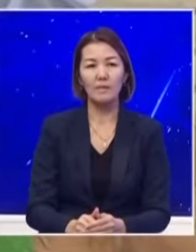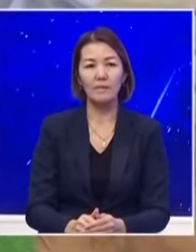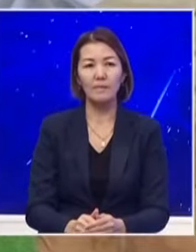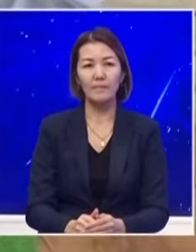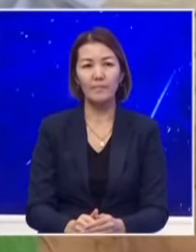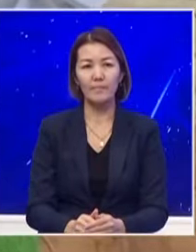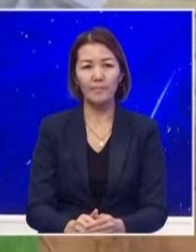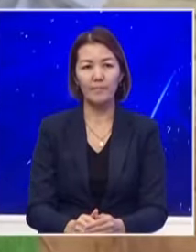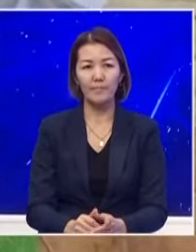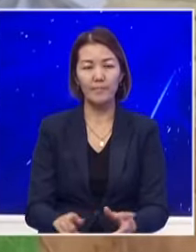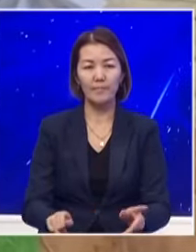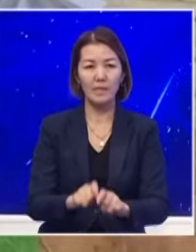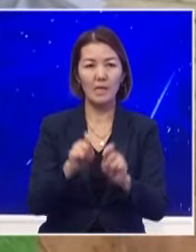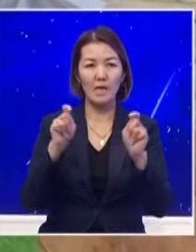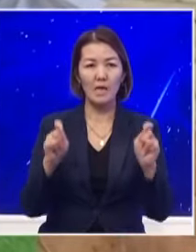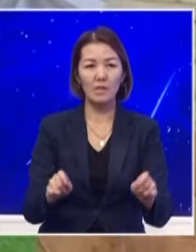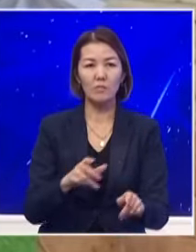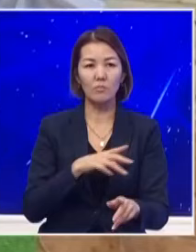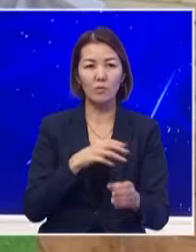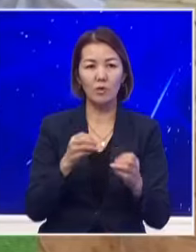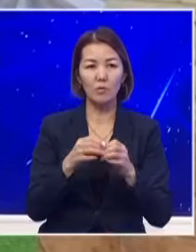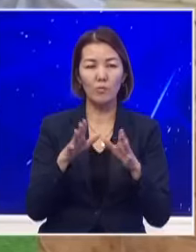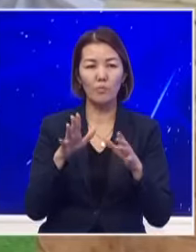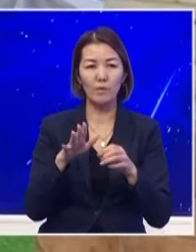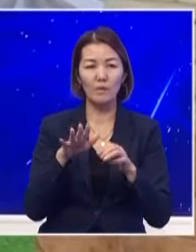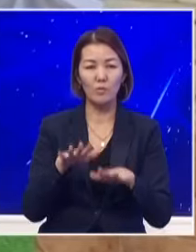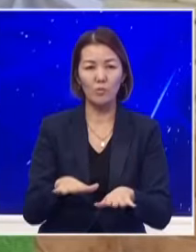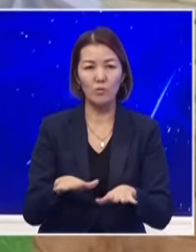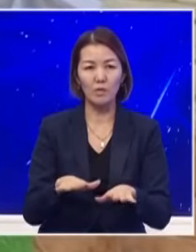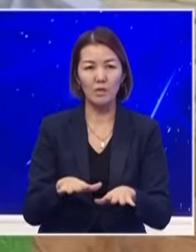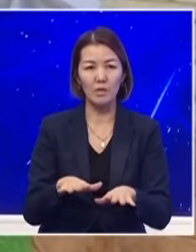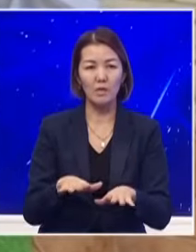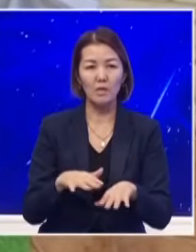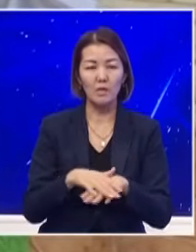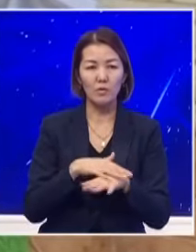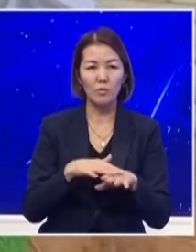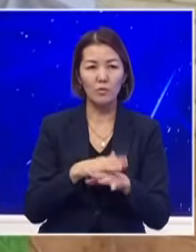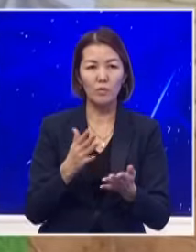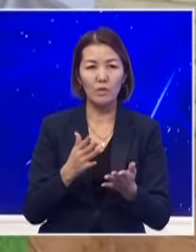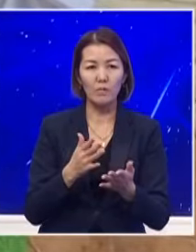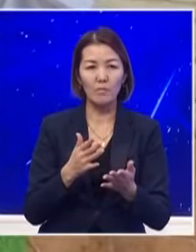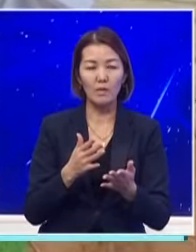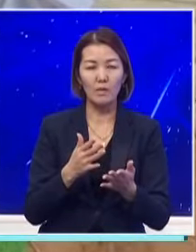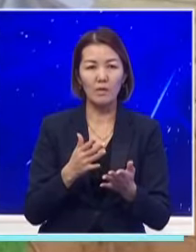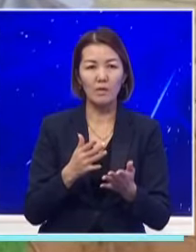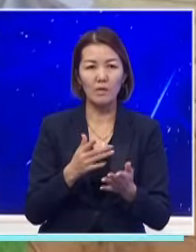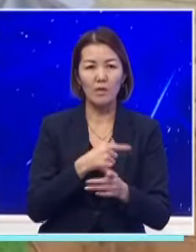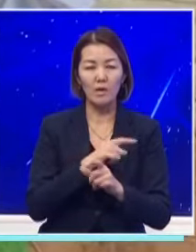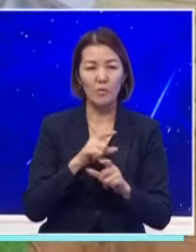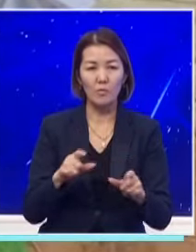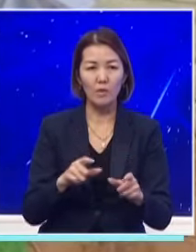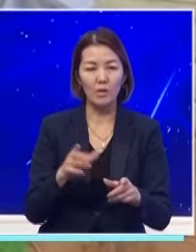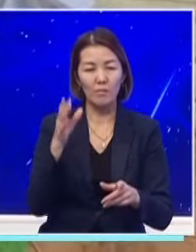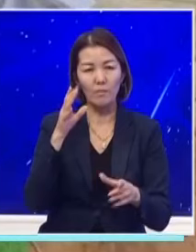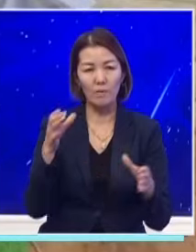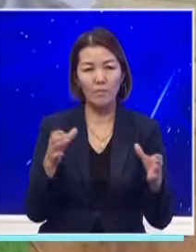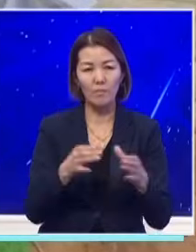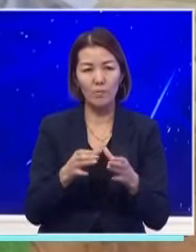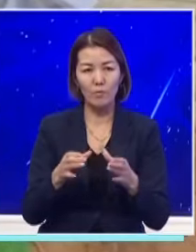шеберлері. Есігін айқара ашып отырған 15 орындық орталық тұрғындарға оқу орындары мен аудандық аурухана мен білім бөлімі